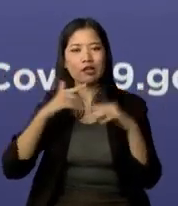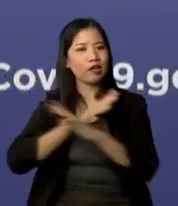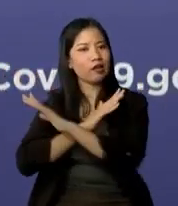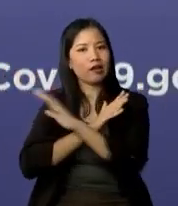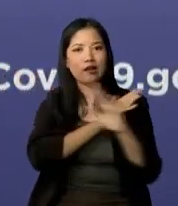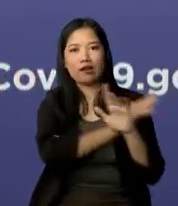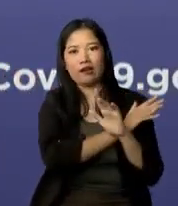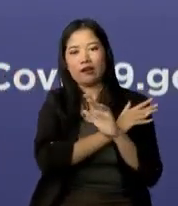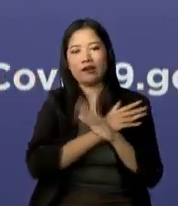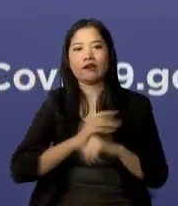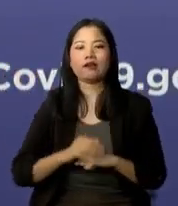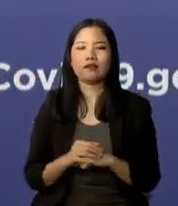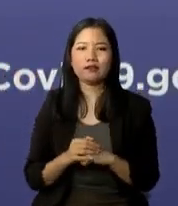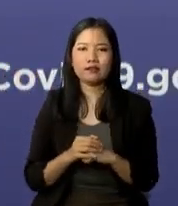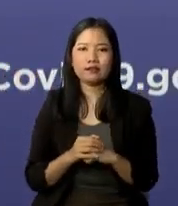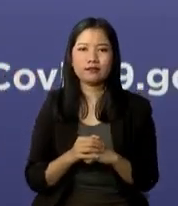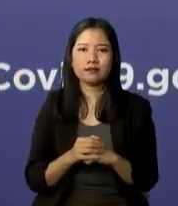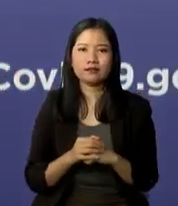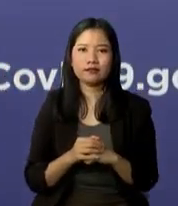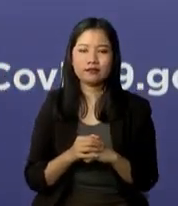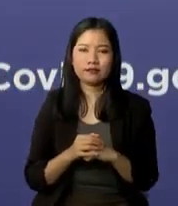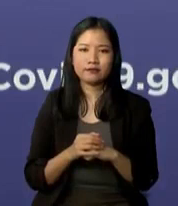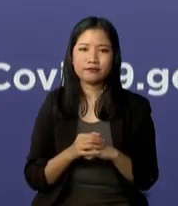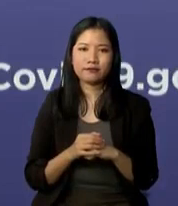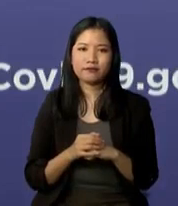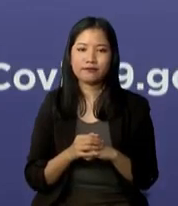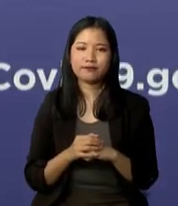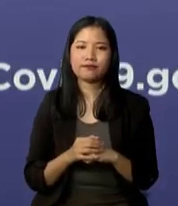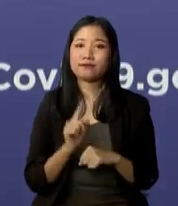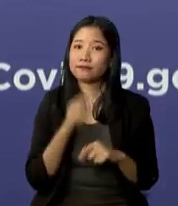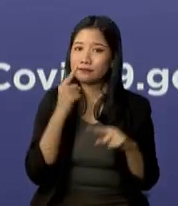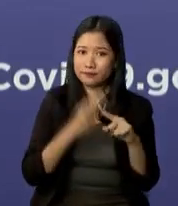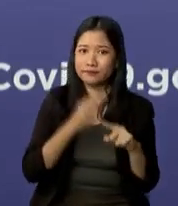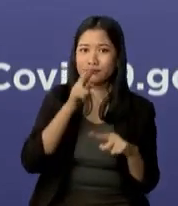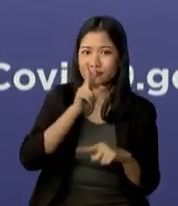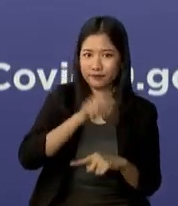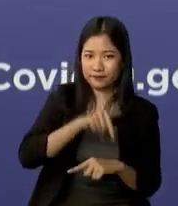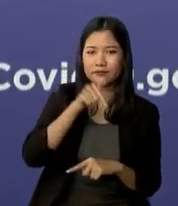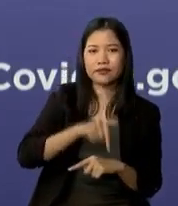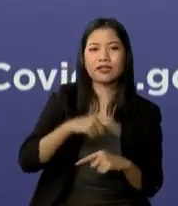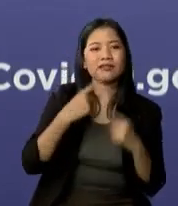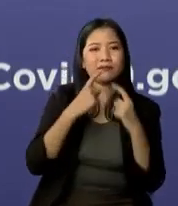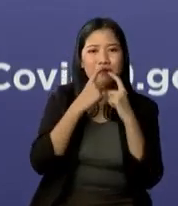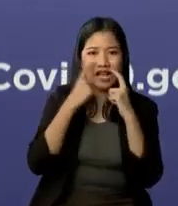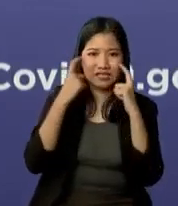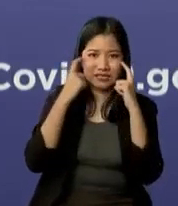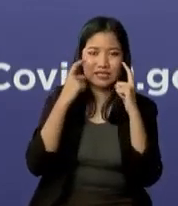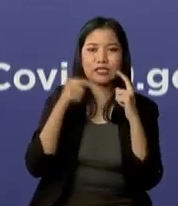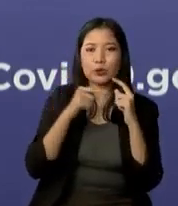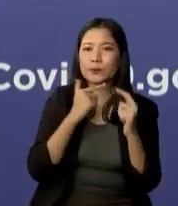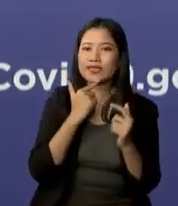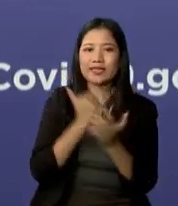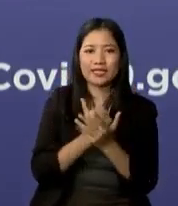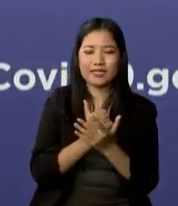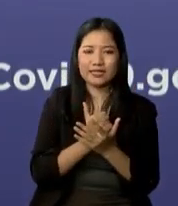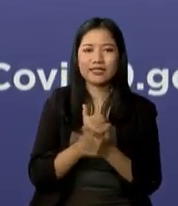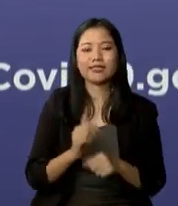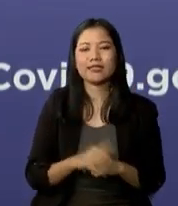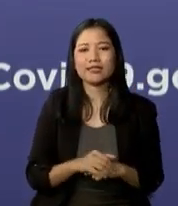hindari. Oleh karena itu, saudara-saudara sekalian, sekali lagi menggunakan masker menjadi yang